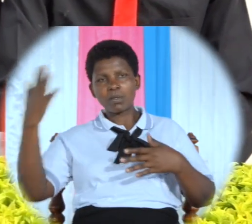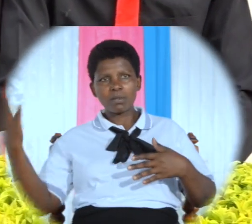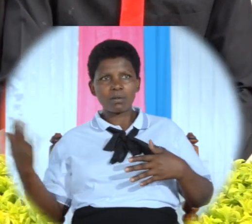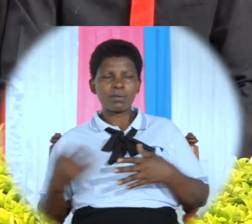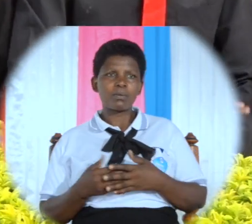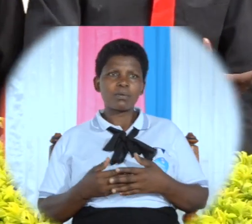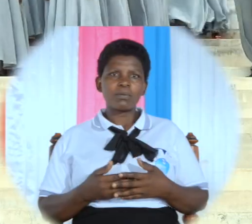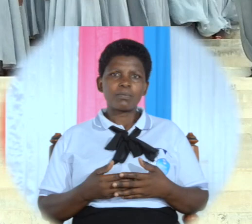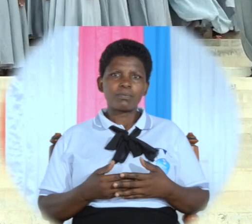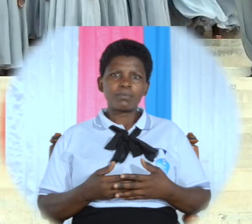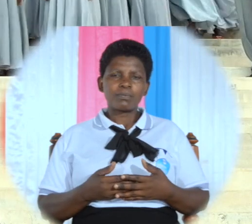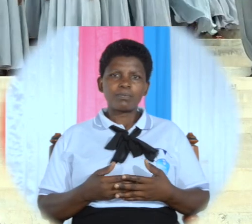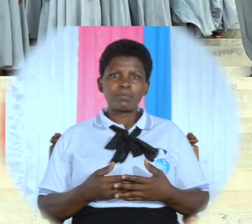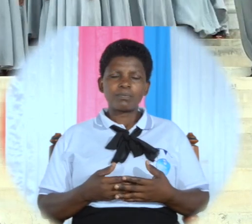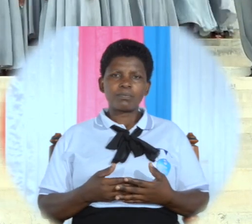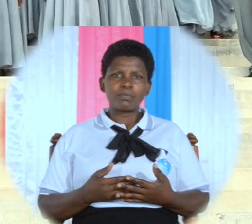milele